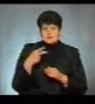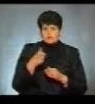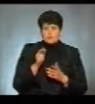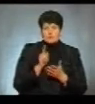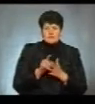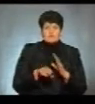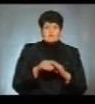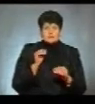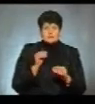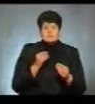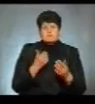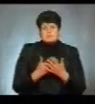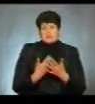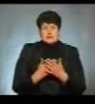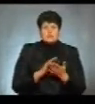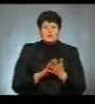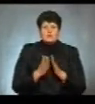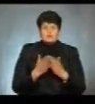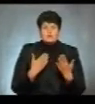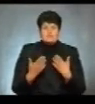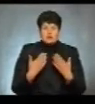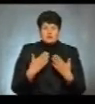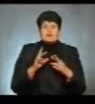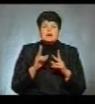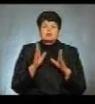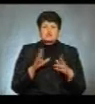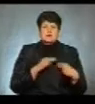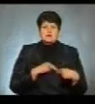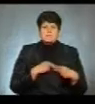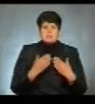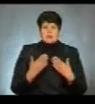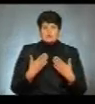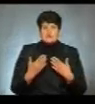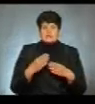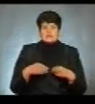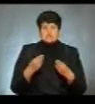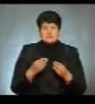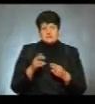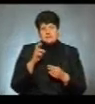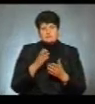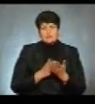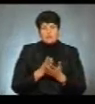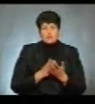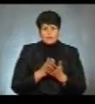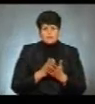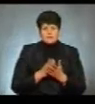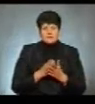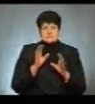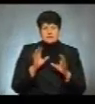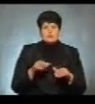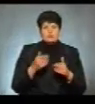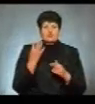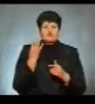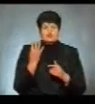модель договірних відносин, як вони будуть співпрацювати з надавачами комунальних послуг. Законодавство нам пропонує 4